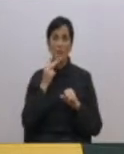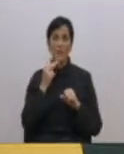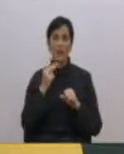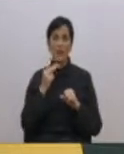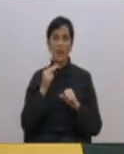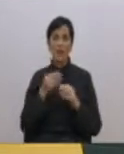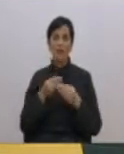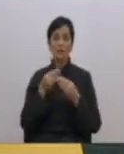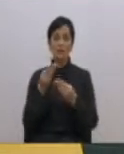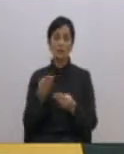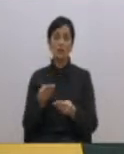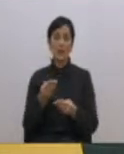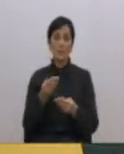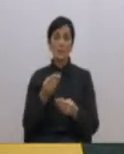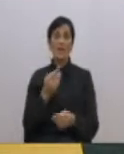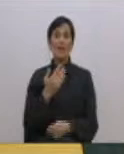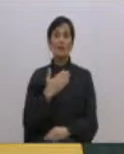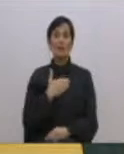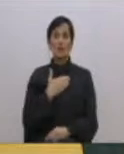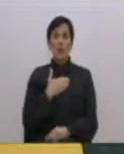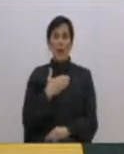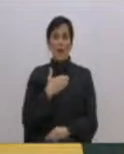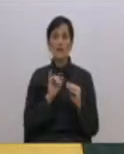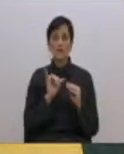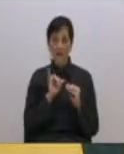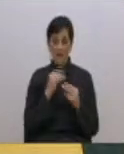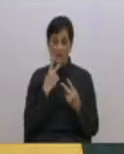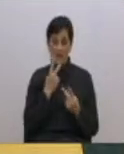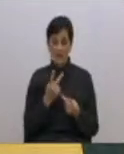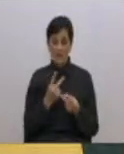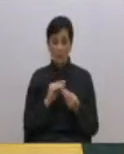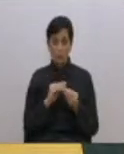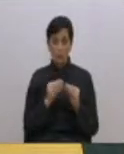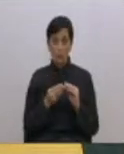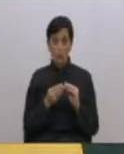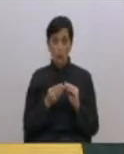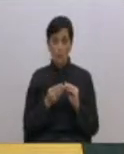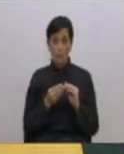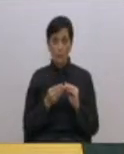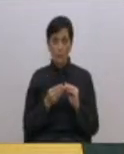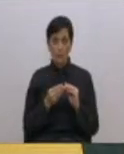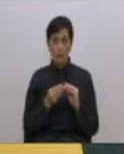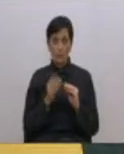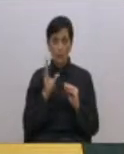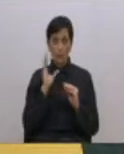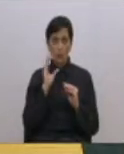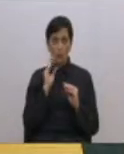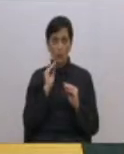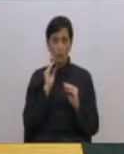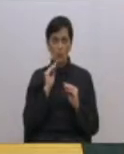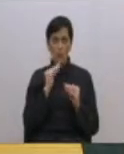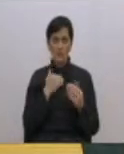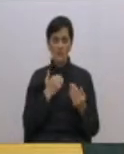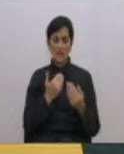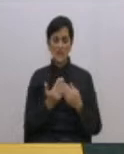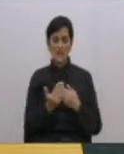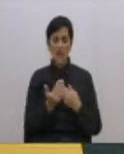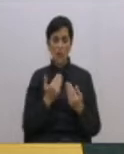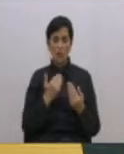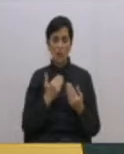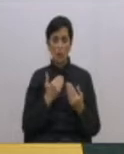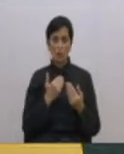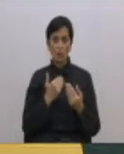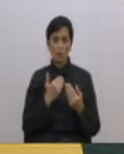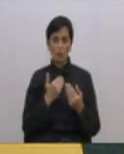იყო იმ დღესასწაულზე. ჩემთვის აქ პრობლემა რაშია? პრობლემას როცა დამოკიდებულება არის, რომ და